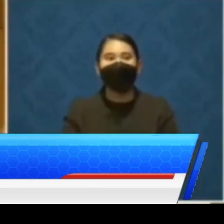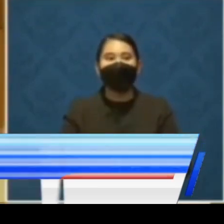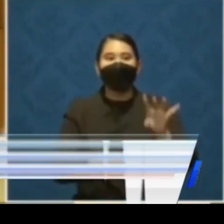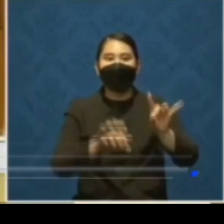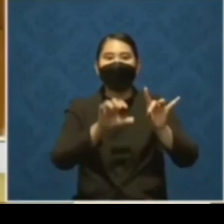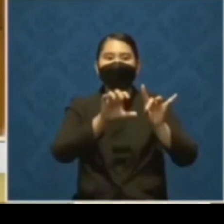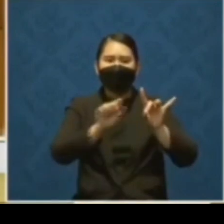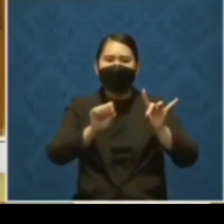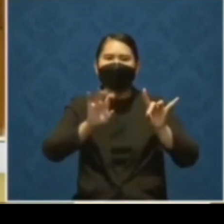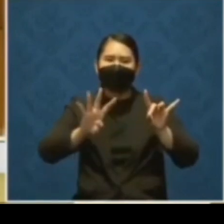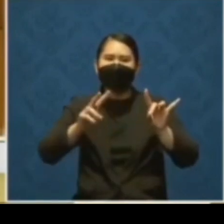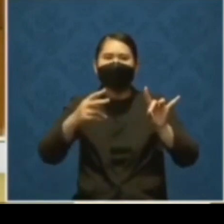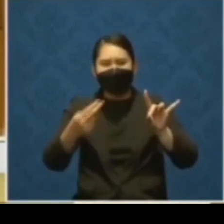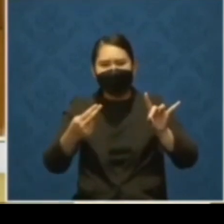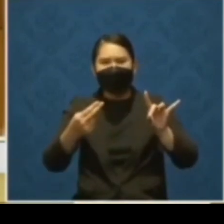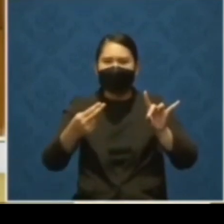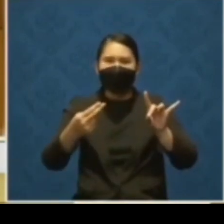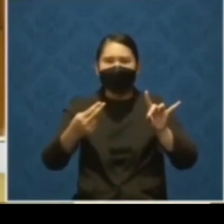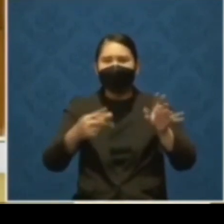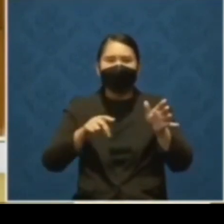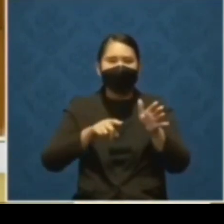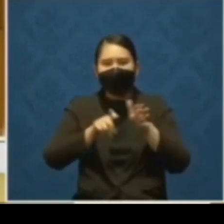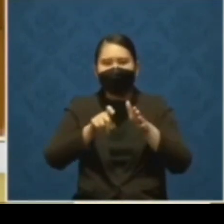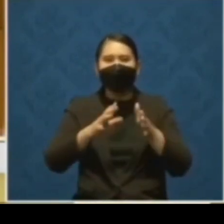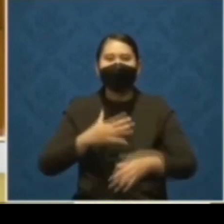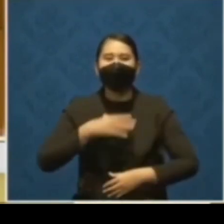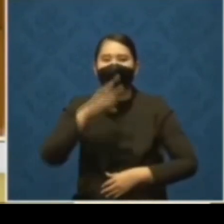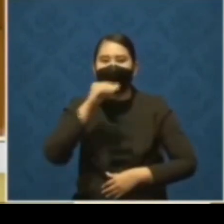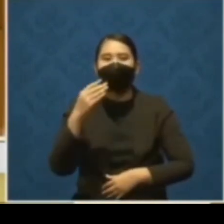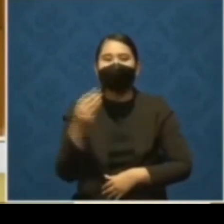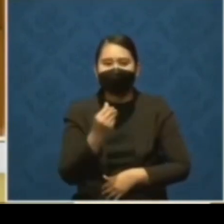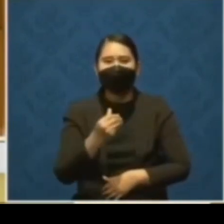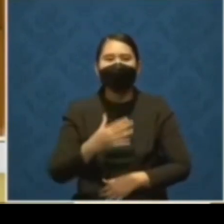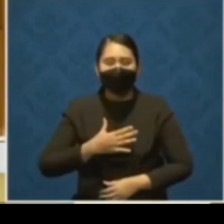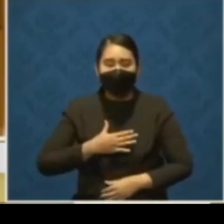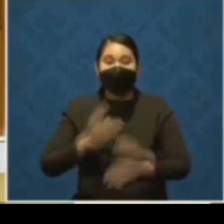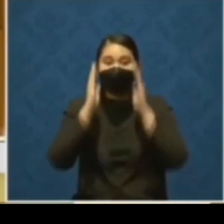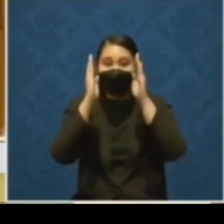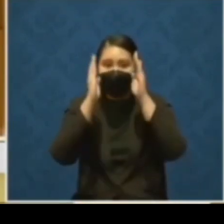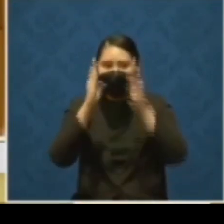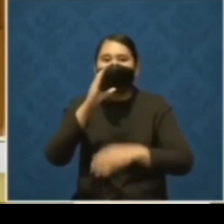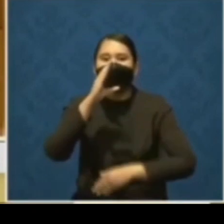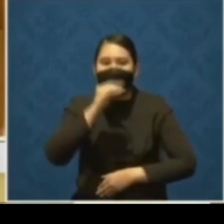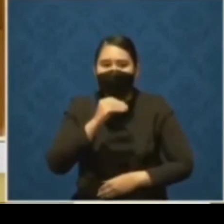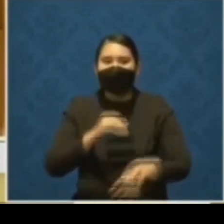ซลล์เลยผมพูดเร็วไปนิดนึงนะจริงๆแล้วผมตั้งใจพูด 840,000